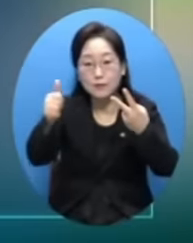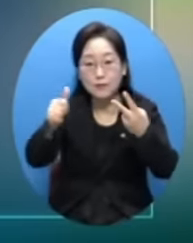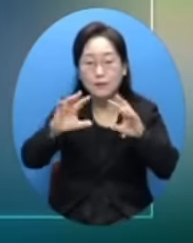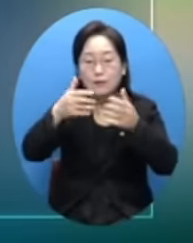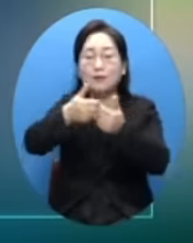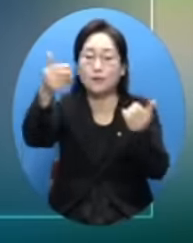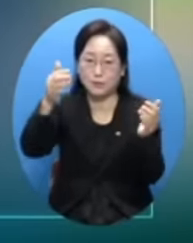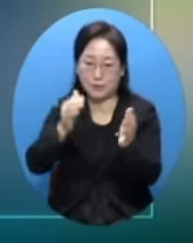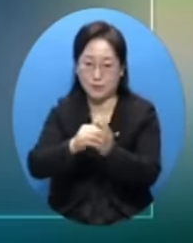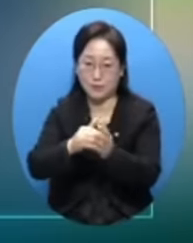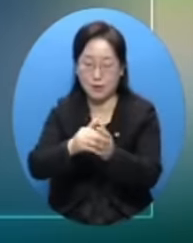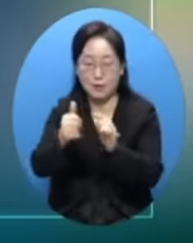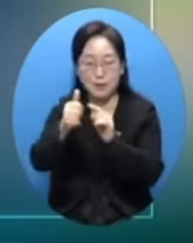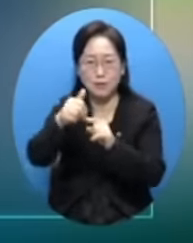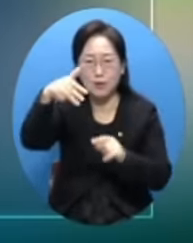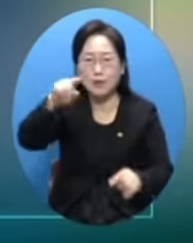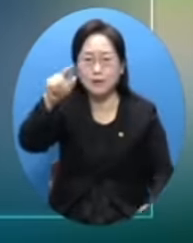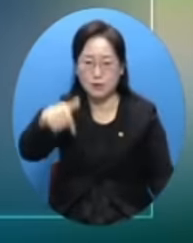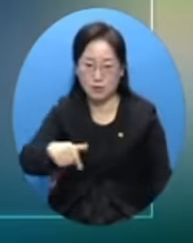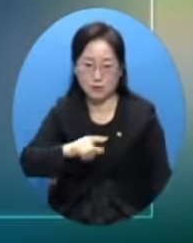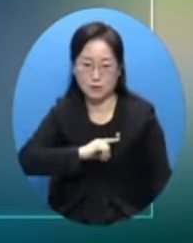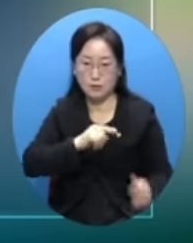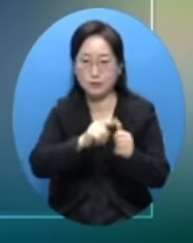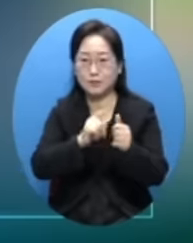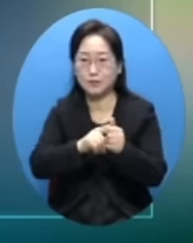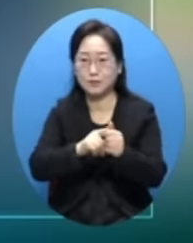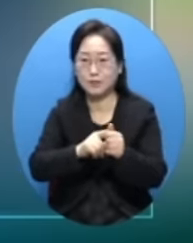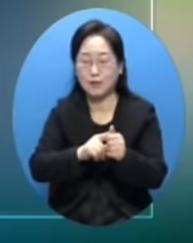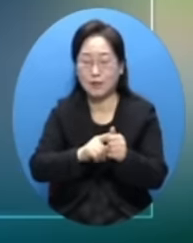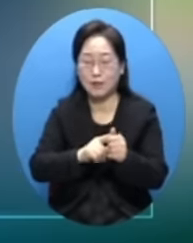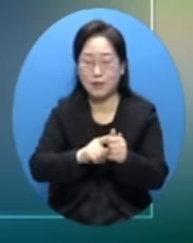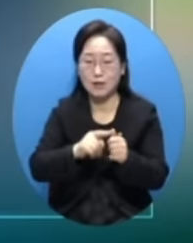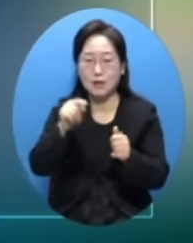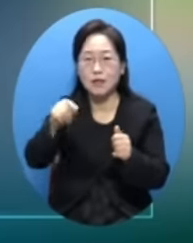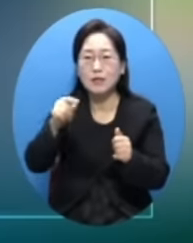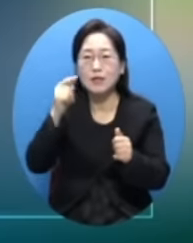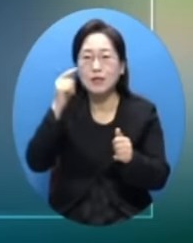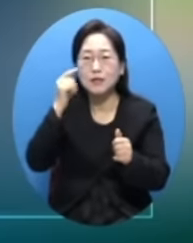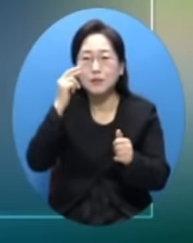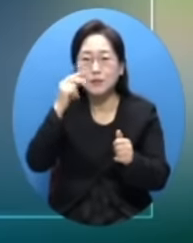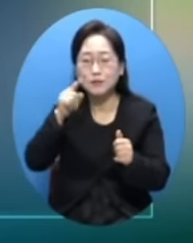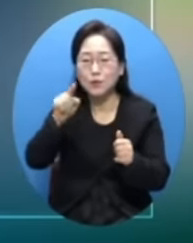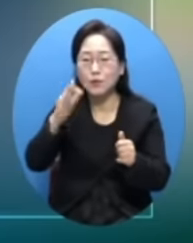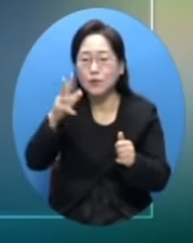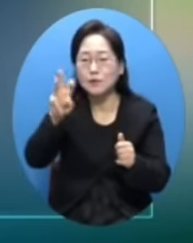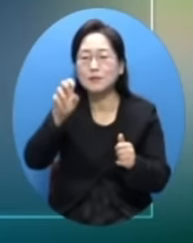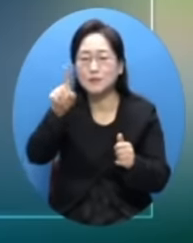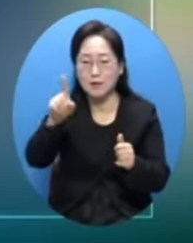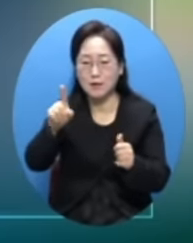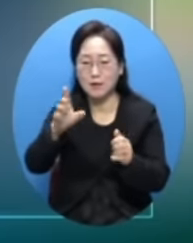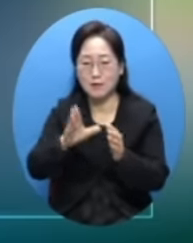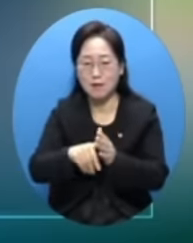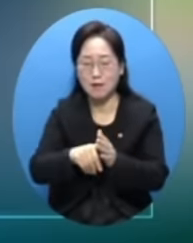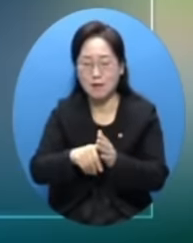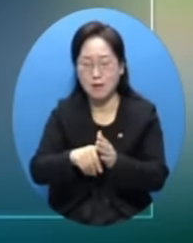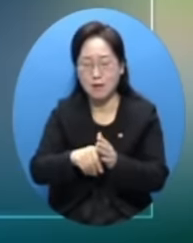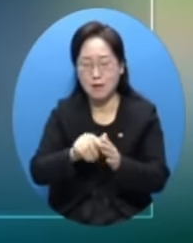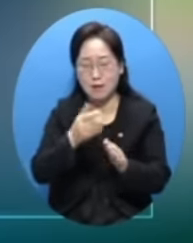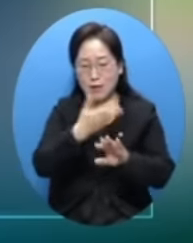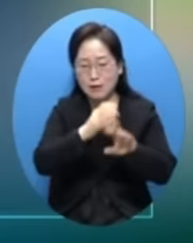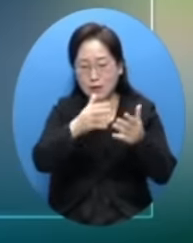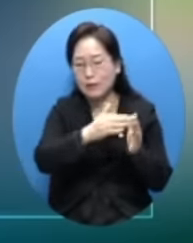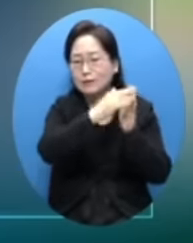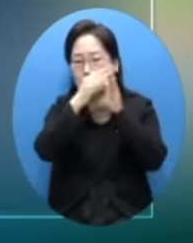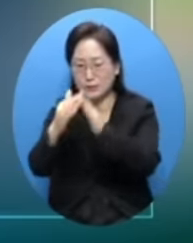이분은 1931년 4월 23일 뉴저지 아일랜드 이민 노동자의 아들로 아주 가난한 집에 태어나서 어렵게